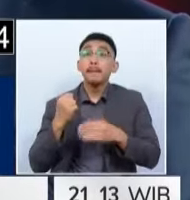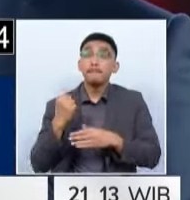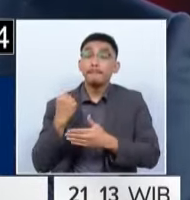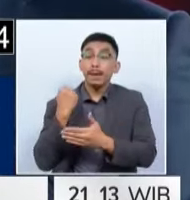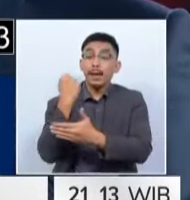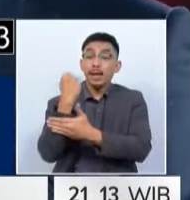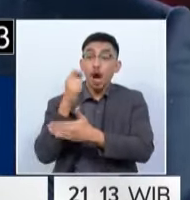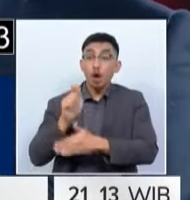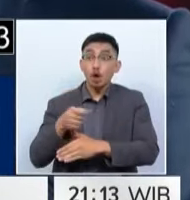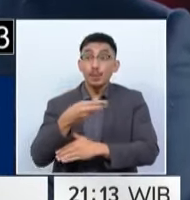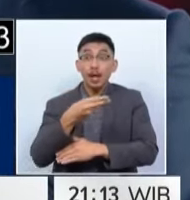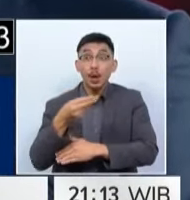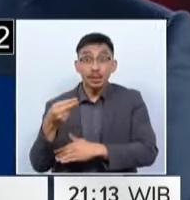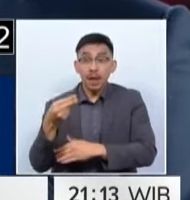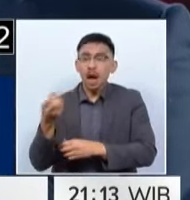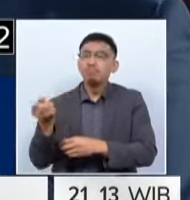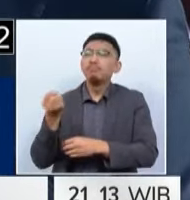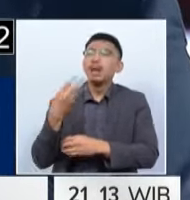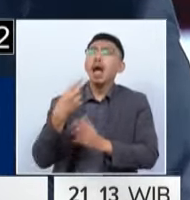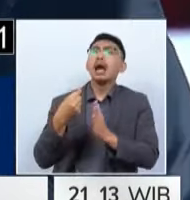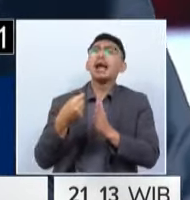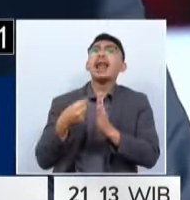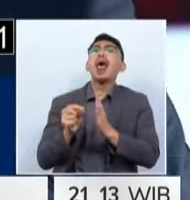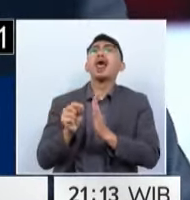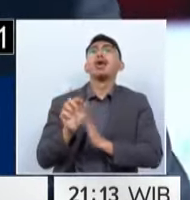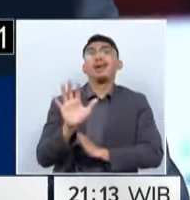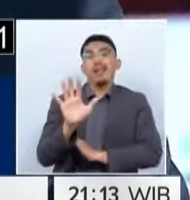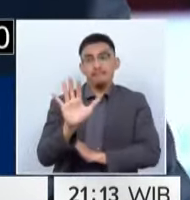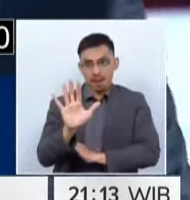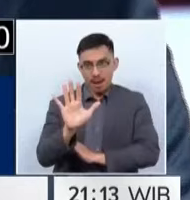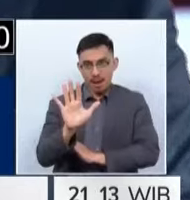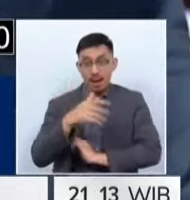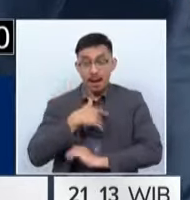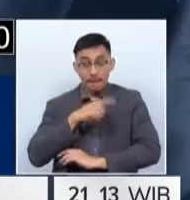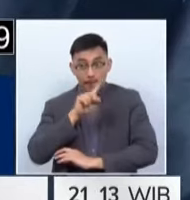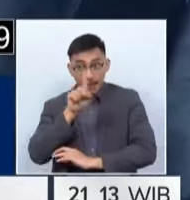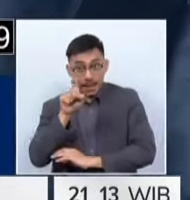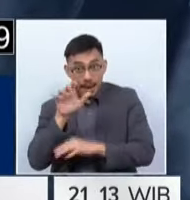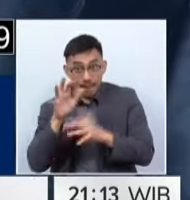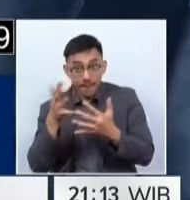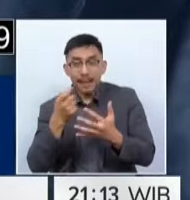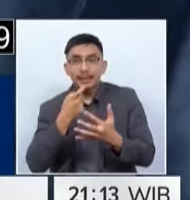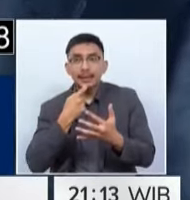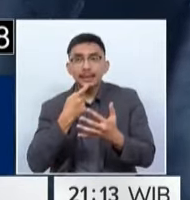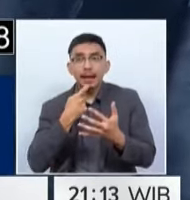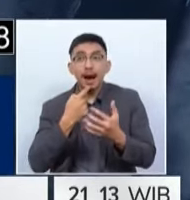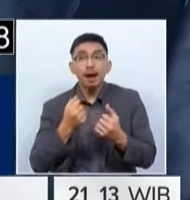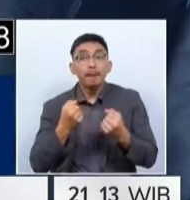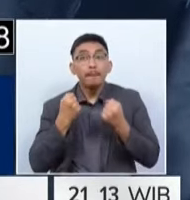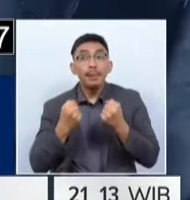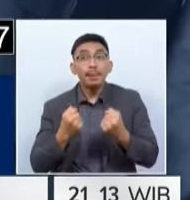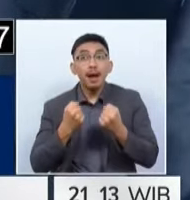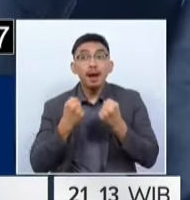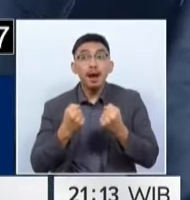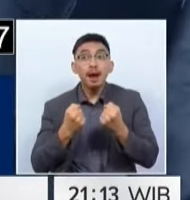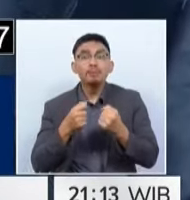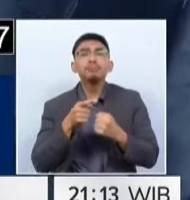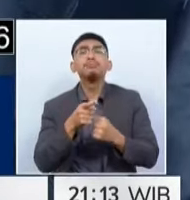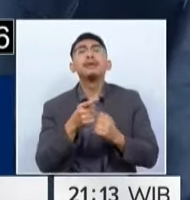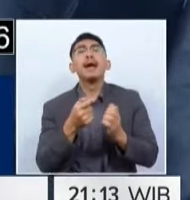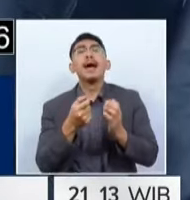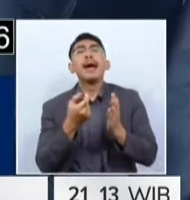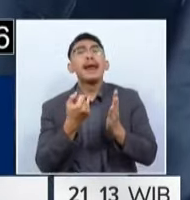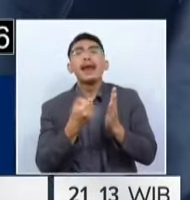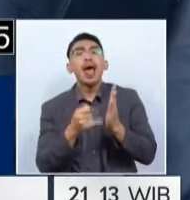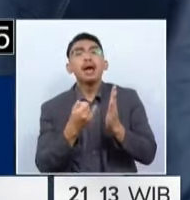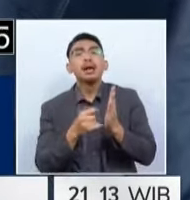hukum di Indonesia pertanyaannya sekarang terkait dengan pertahanan berapa skor yang Bapak ber at kinerja Kementerian